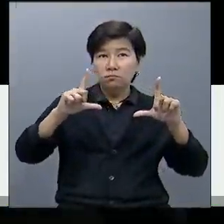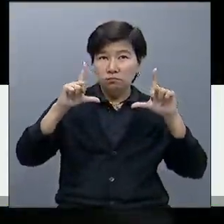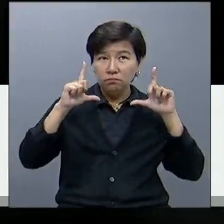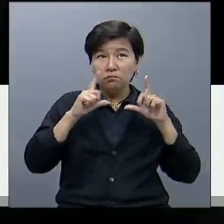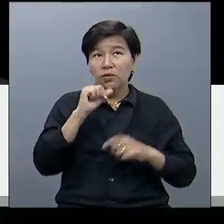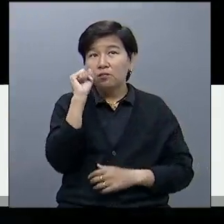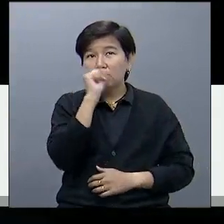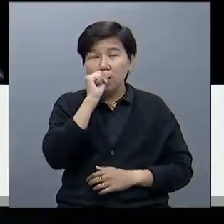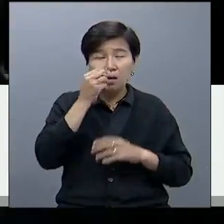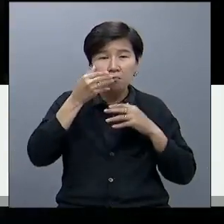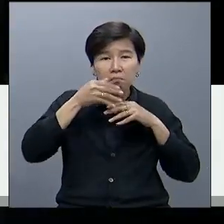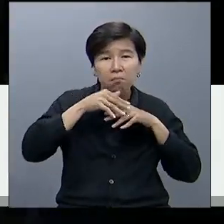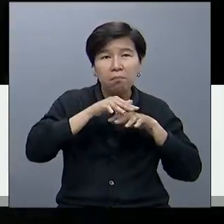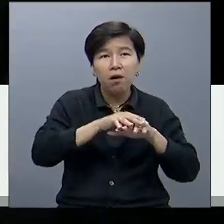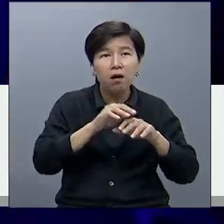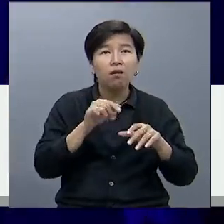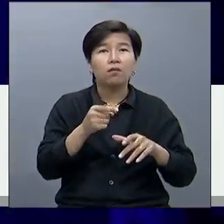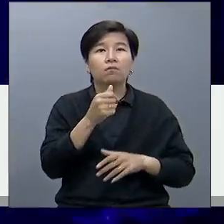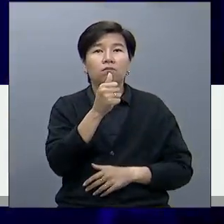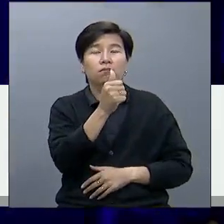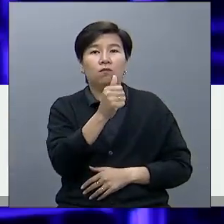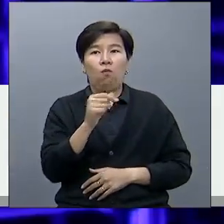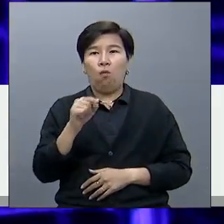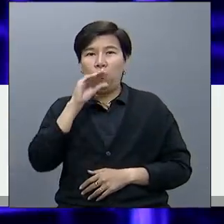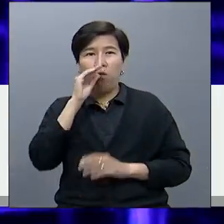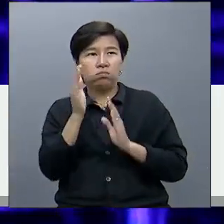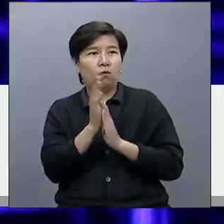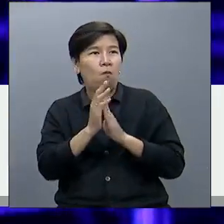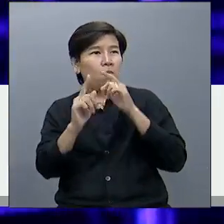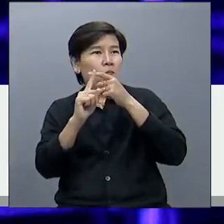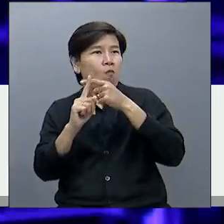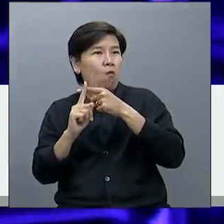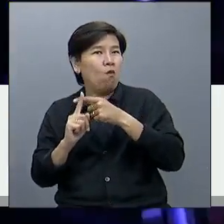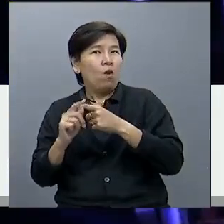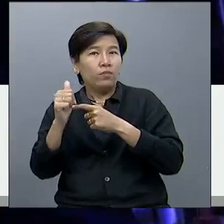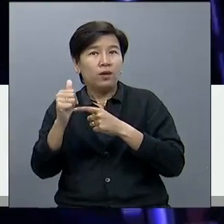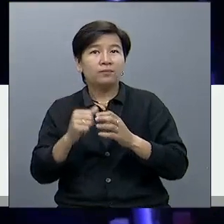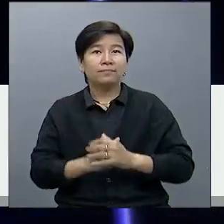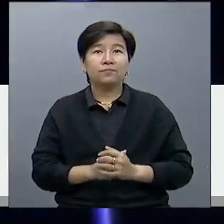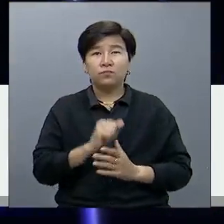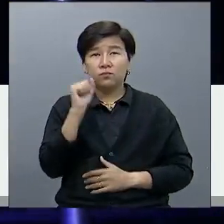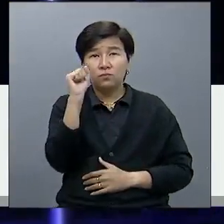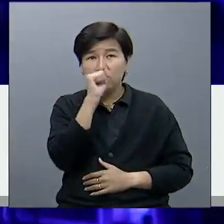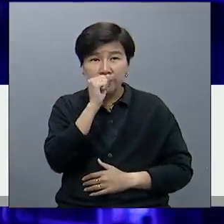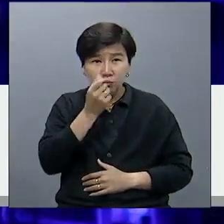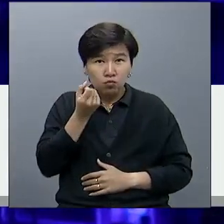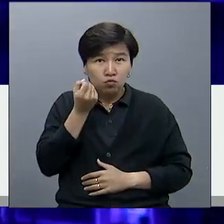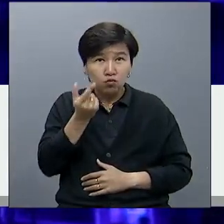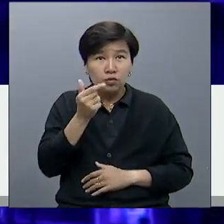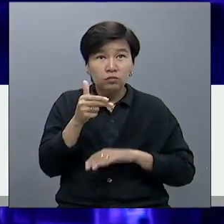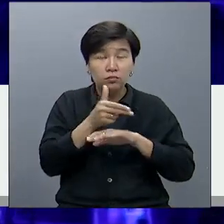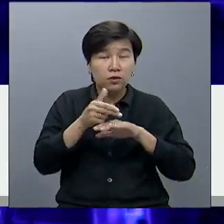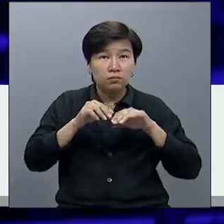ร้องประสานเสียงค่ะซึ่งกระแสด้านบวกล้นหลามนะคะทำให้ต้นสังกัดปล่อยคลิปร้องสดฉบับไลฟ์เซสชั่นและ